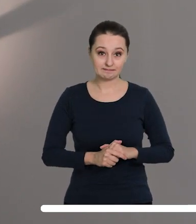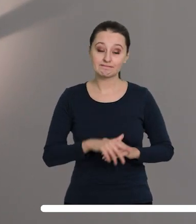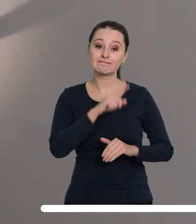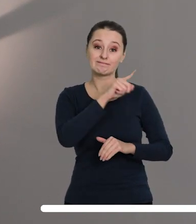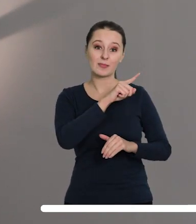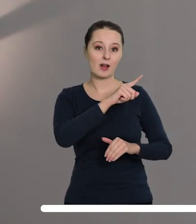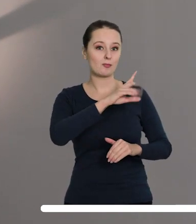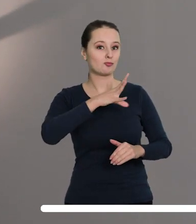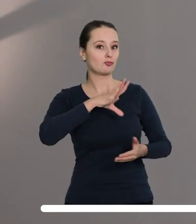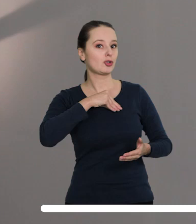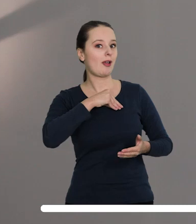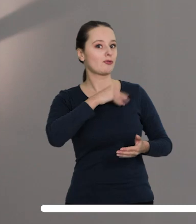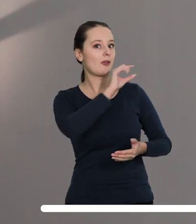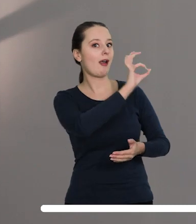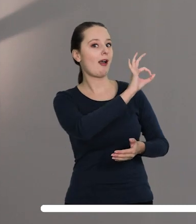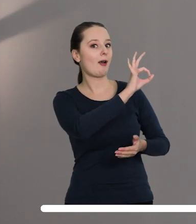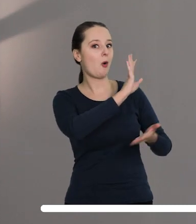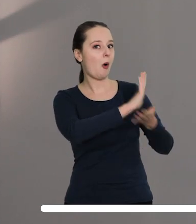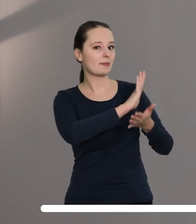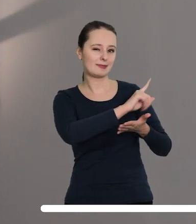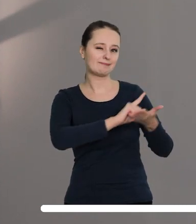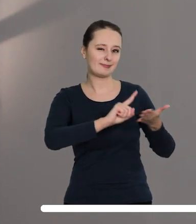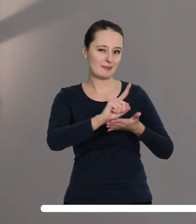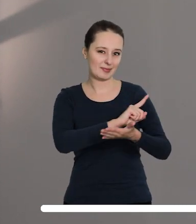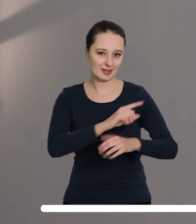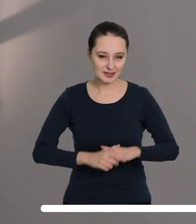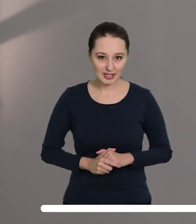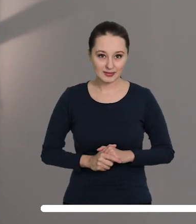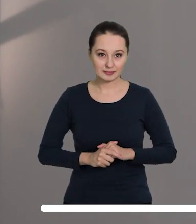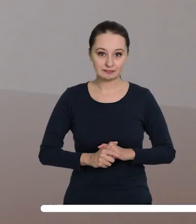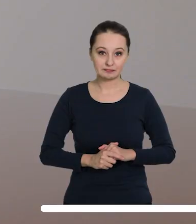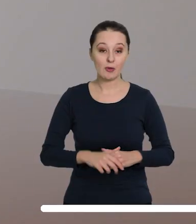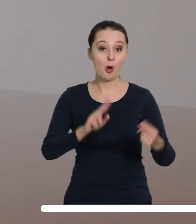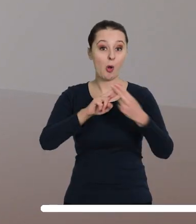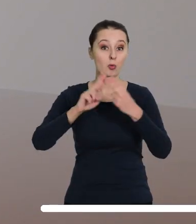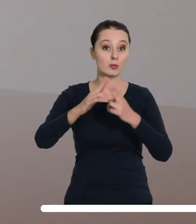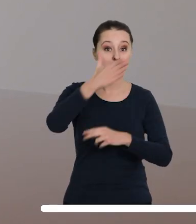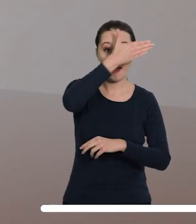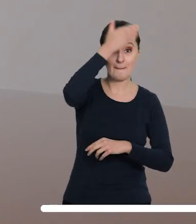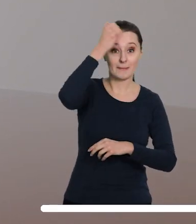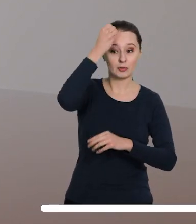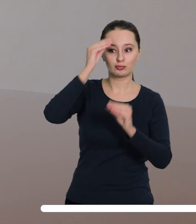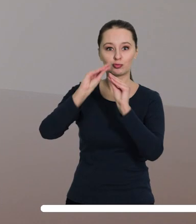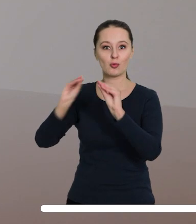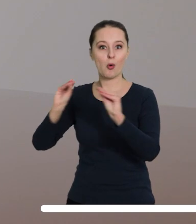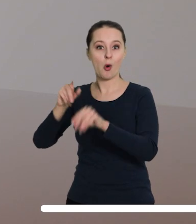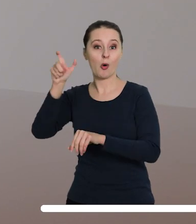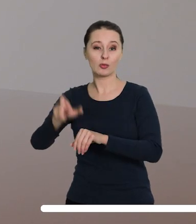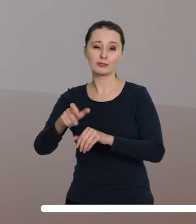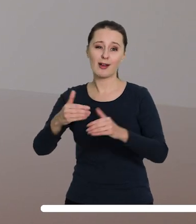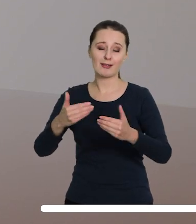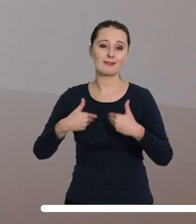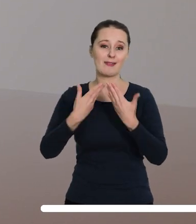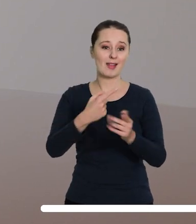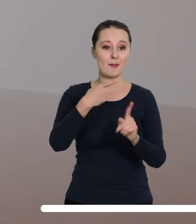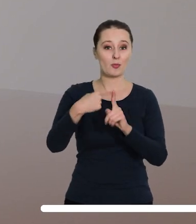nauce. Niebezpieczeństwo wynikające z tej drugiej postawy jest oczywiste. Konstruktywna relacja